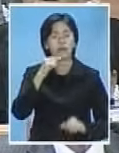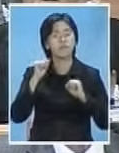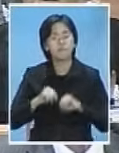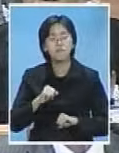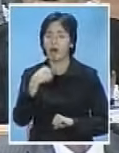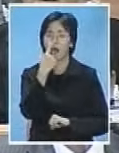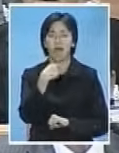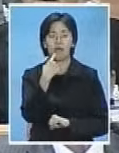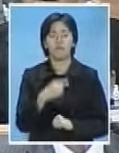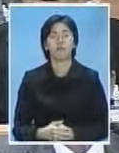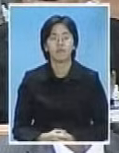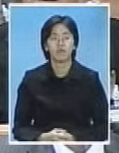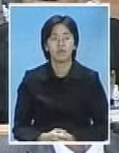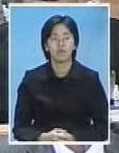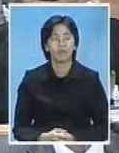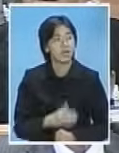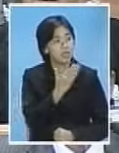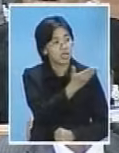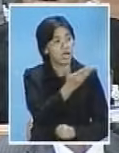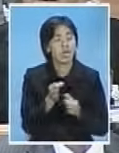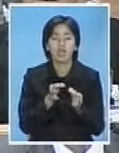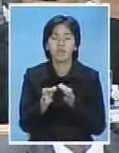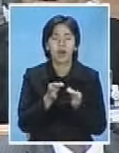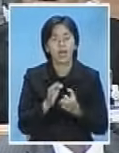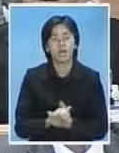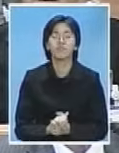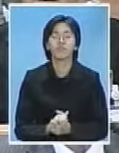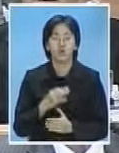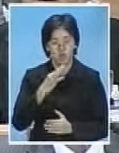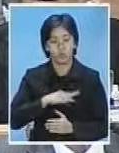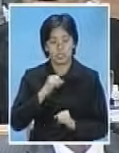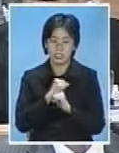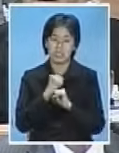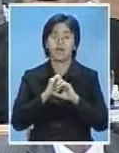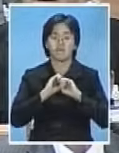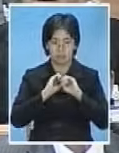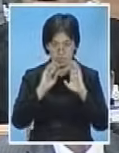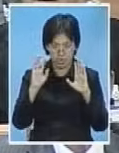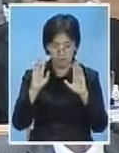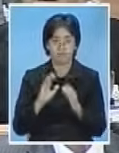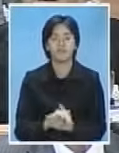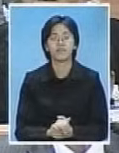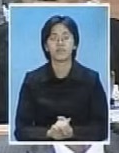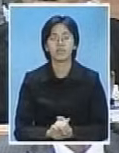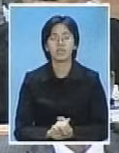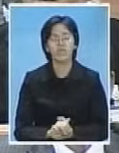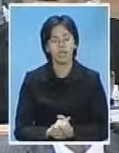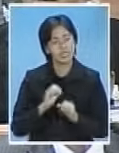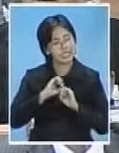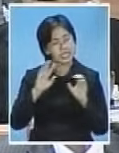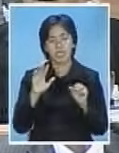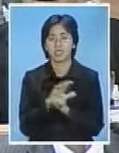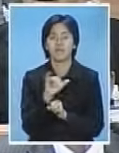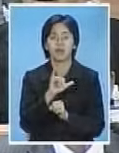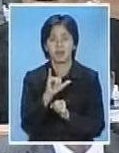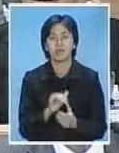ปแต่อย่างน้อยคำตอบของท่านก็ถือว่าทำให้ชัดเจนขึ้นในระดับหนึ่งแต่ยังไม่ชัดถึงขนาดที่จะบอก